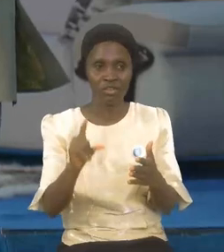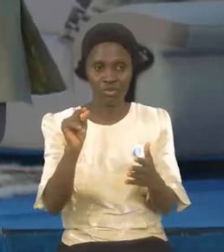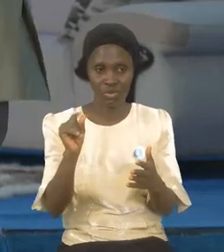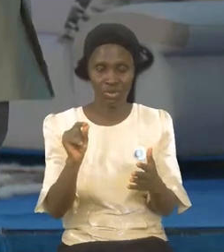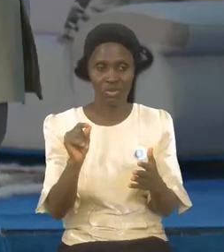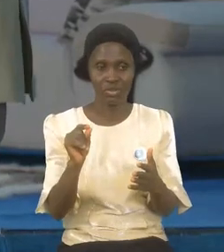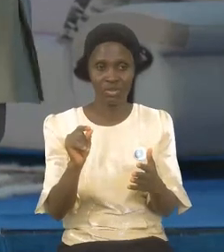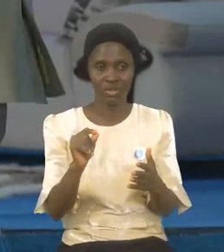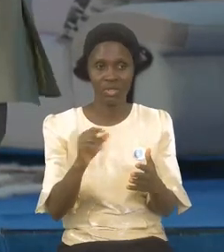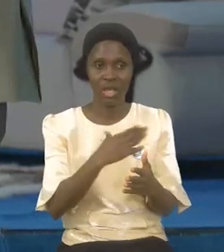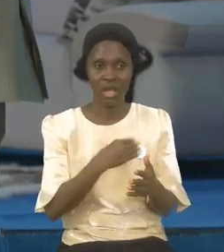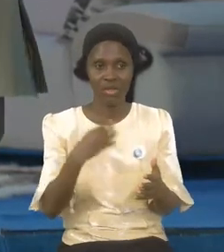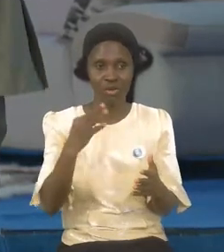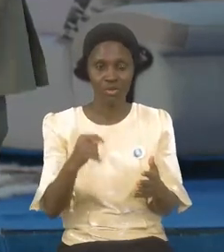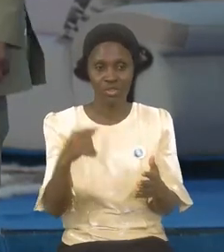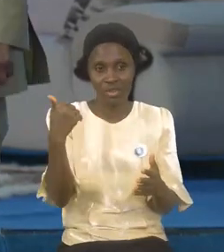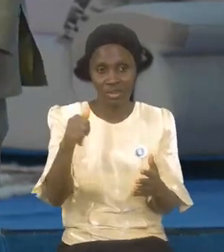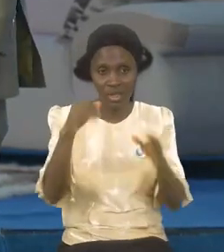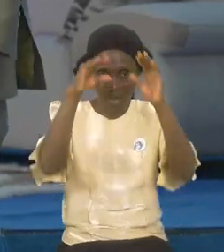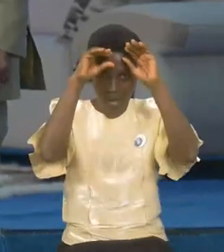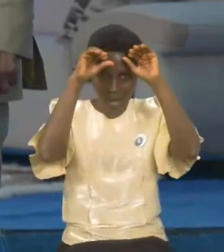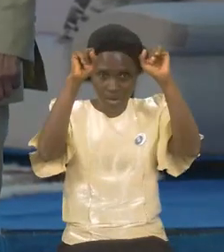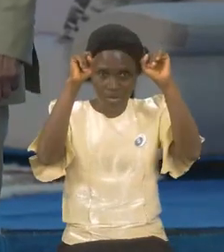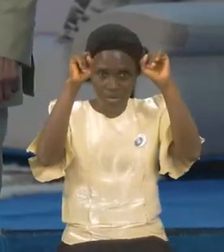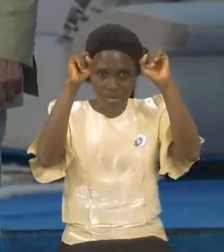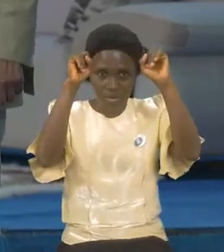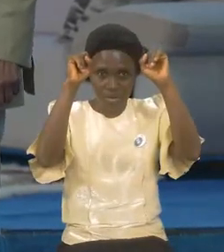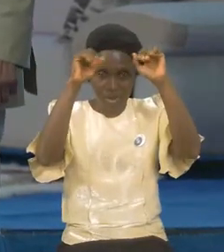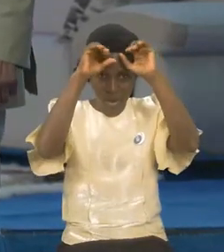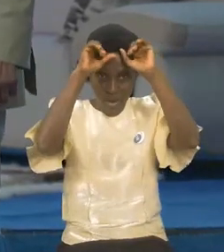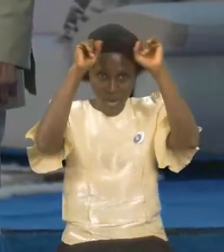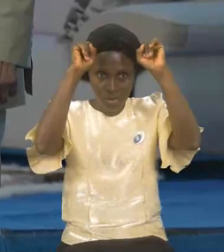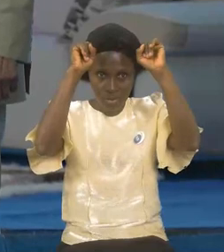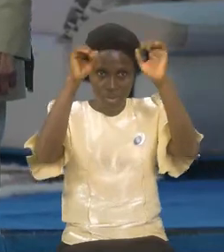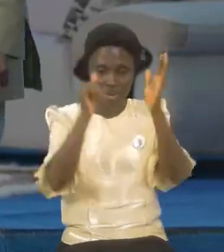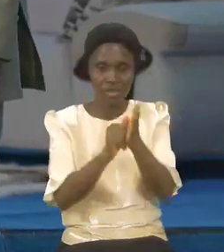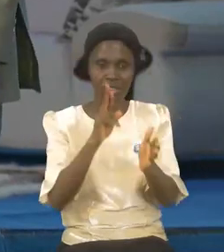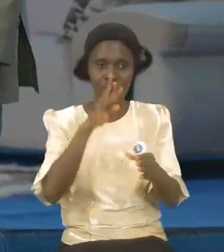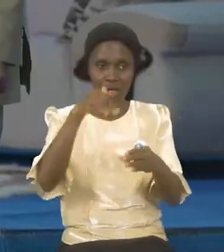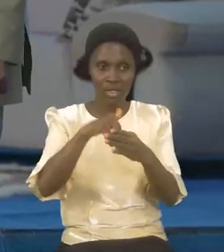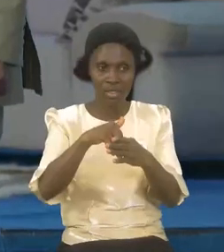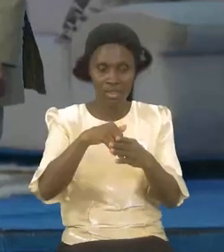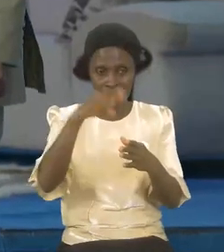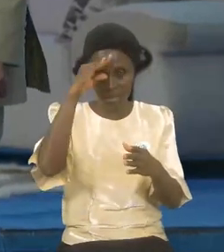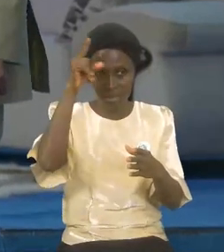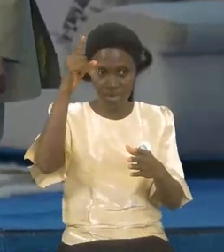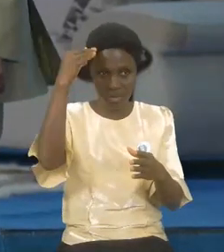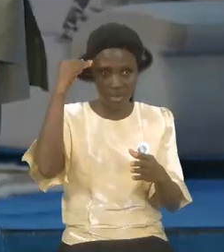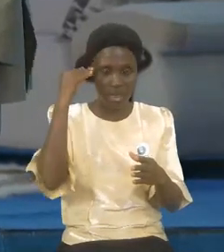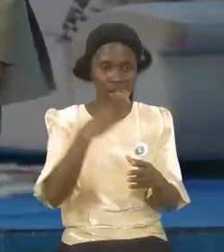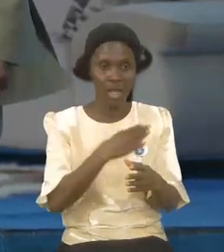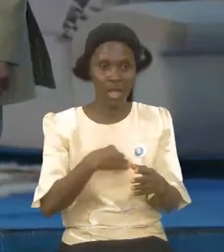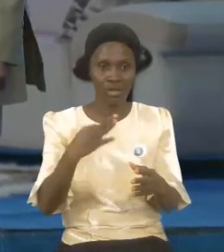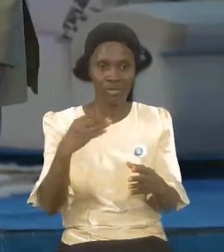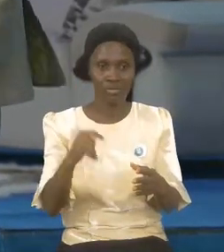et sur les 10 cornes qu'il avait à la tête et